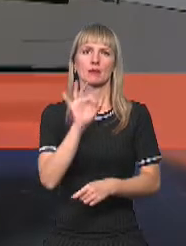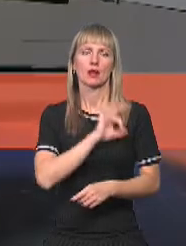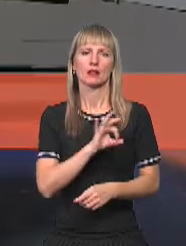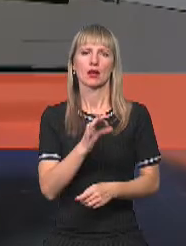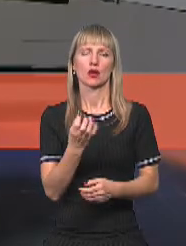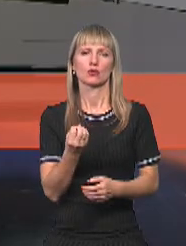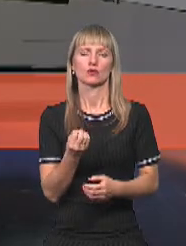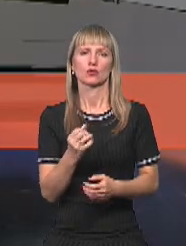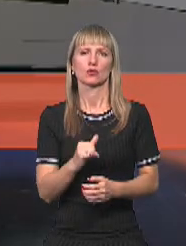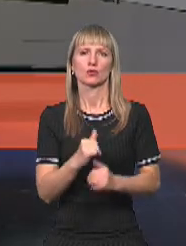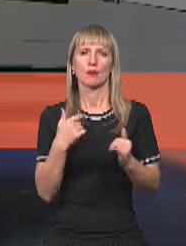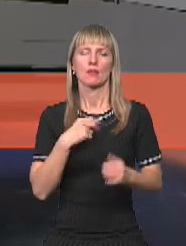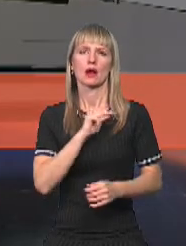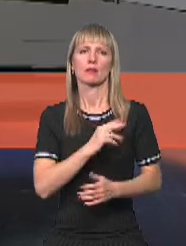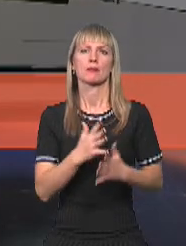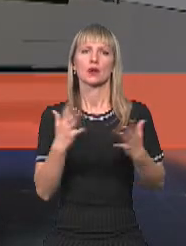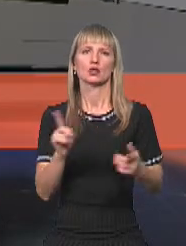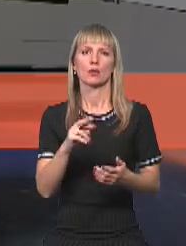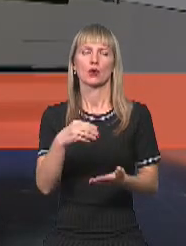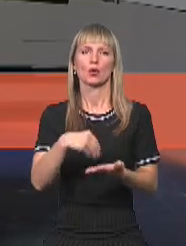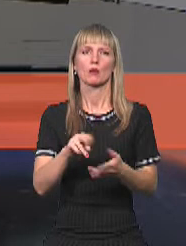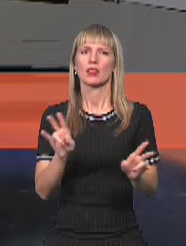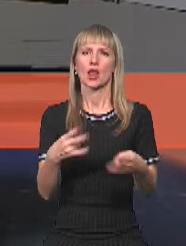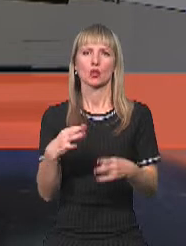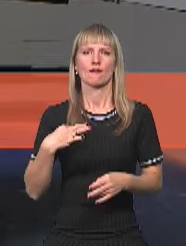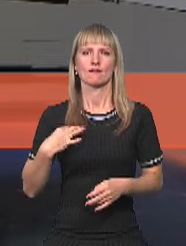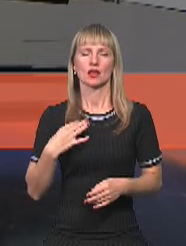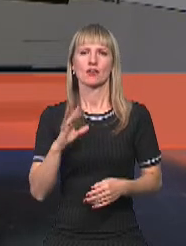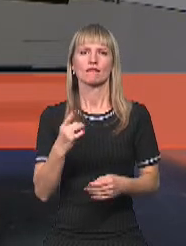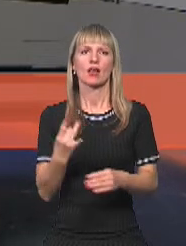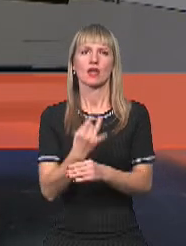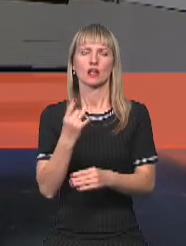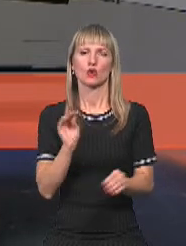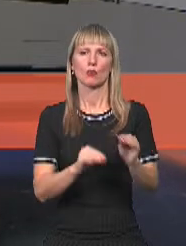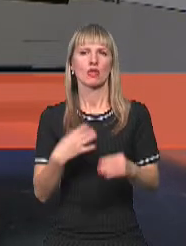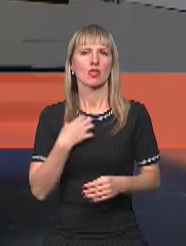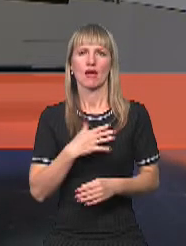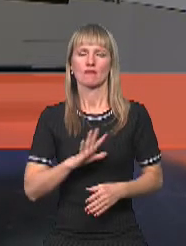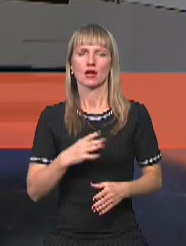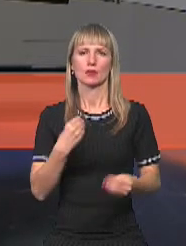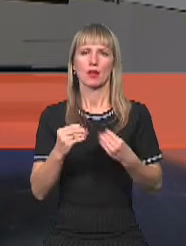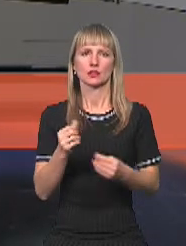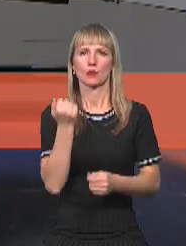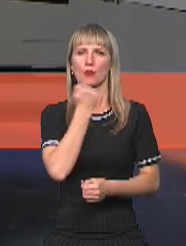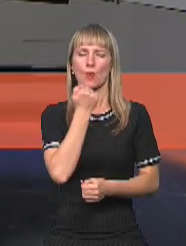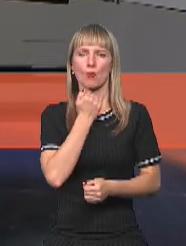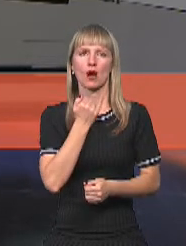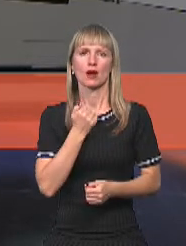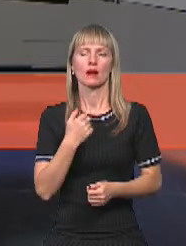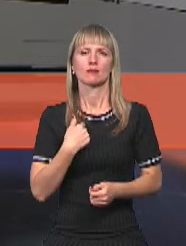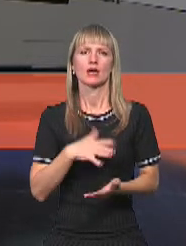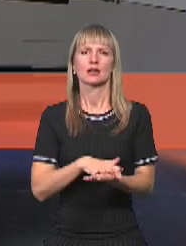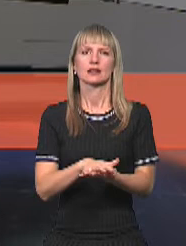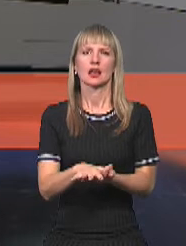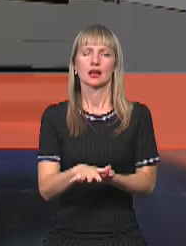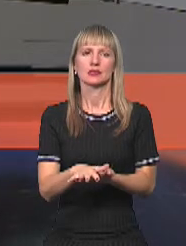утруждает. Мы работаем больше, чтобы купить ненужные вещи в одноразовой упаковке, неважно, пластик или бумага. Мы тратим